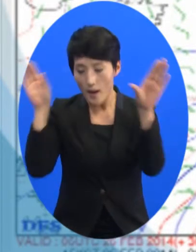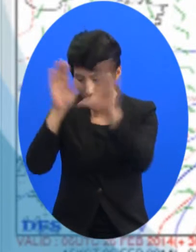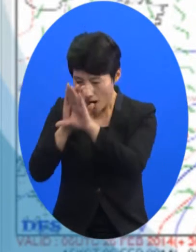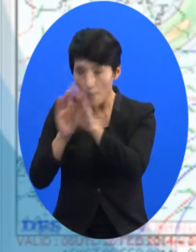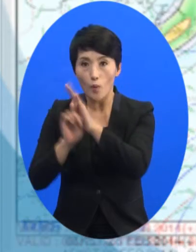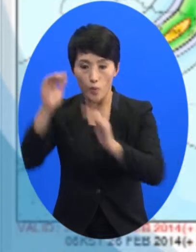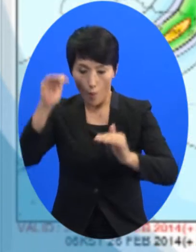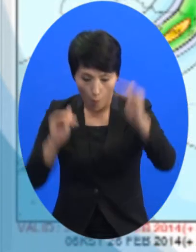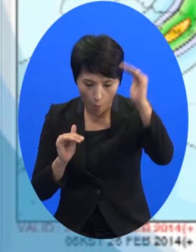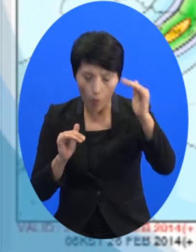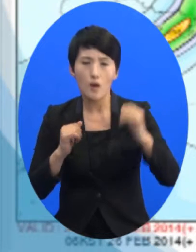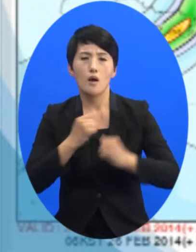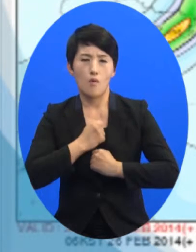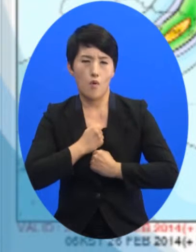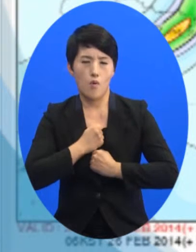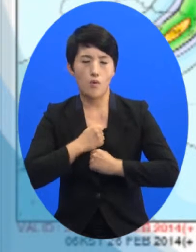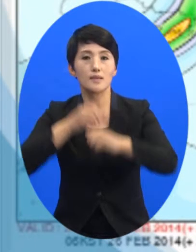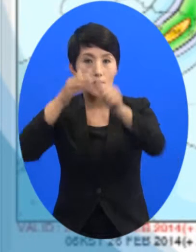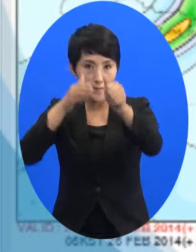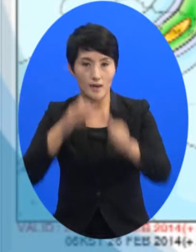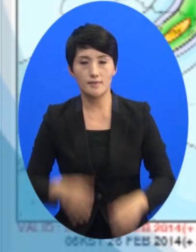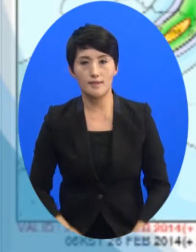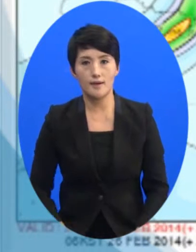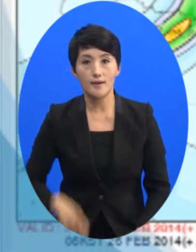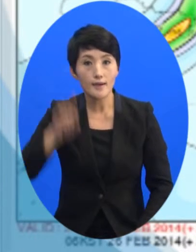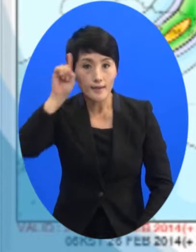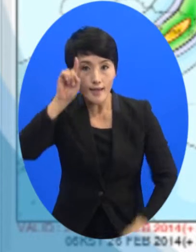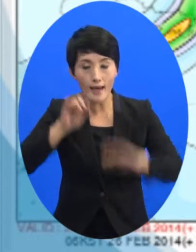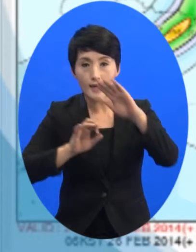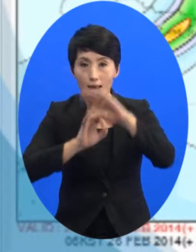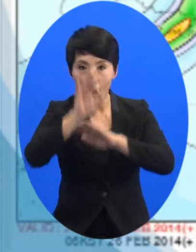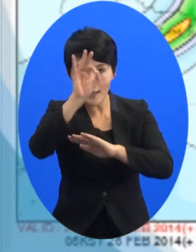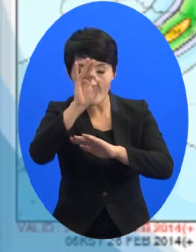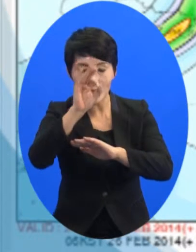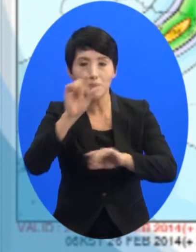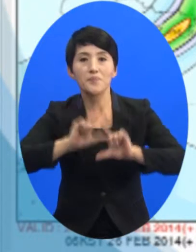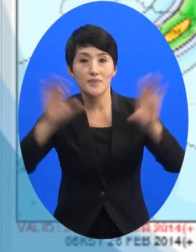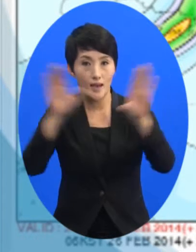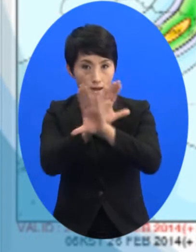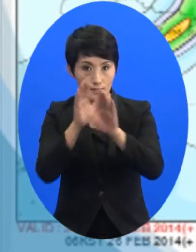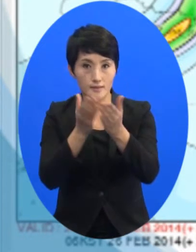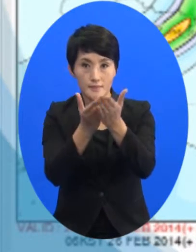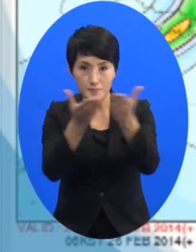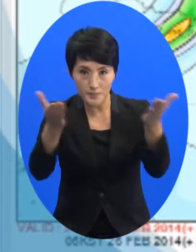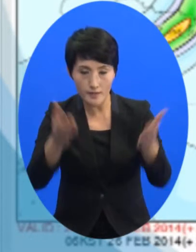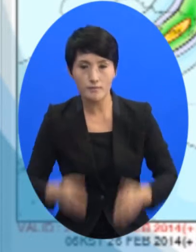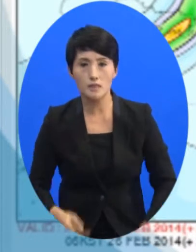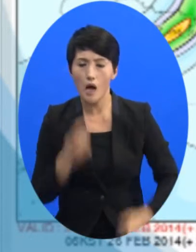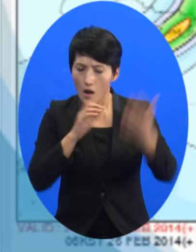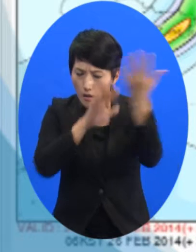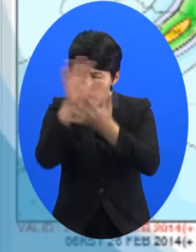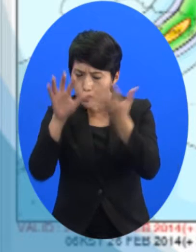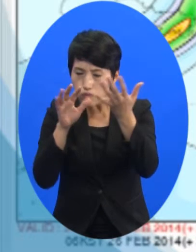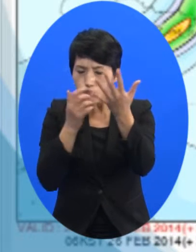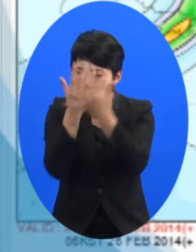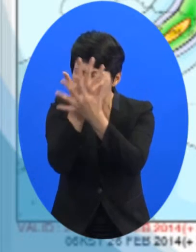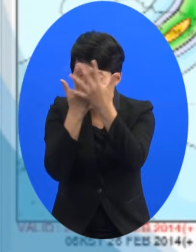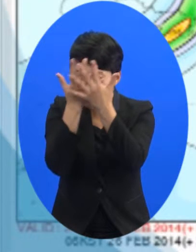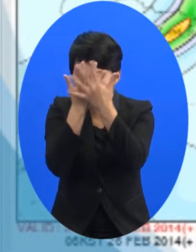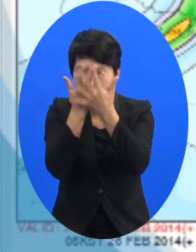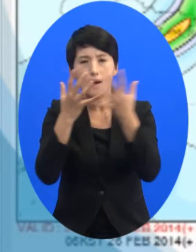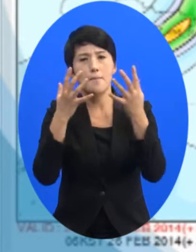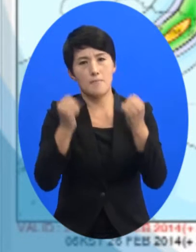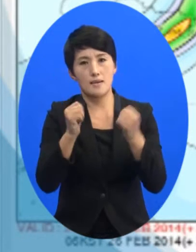유의하시기 바랍니다. 내일 아침에 대한 시장 예상도입니다. 오늘과 내일 박모나 안개가 끼는 곳이 많겠고, 내일